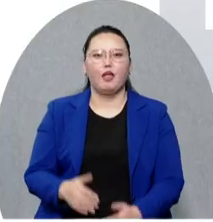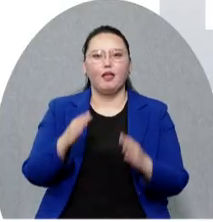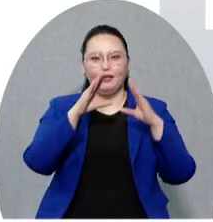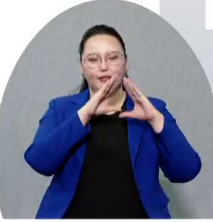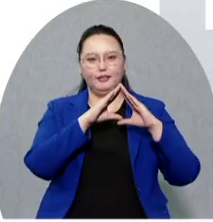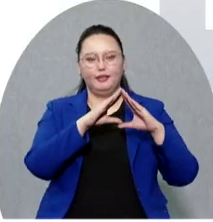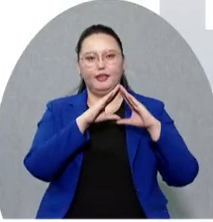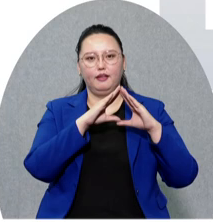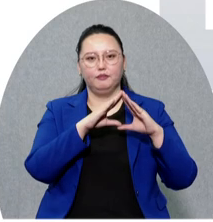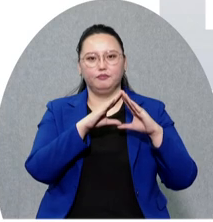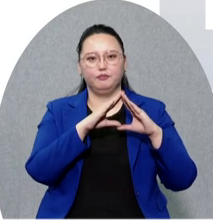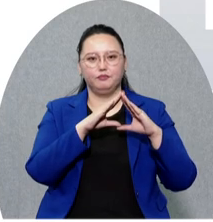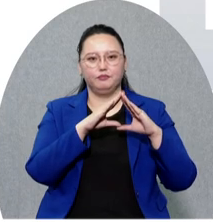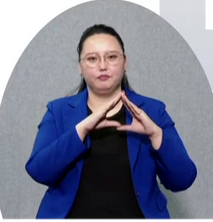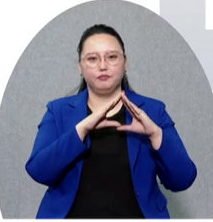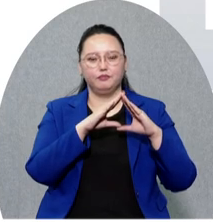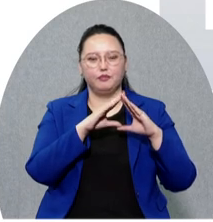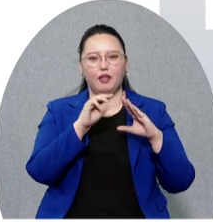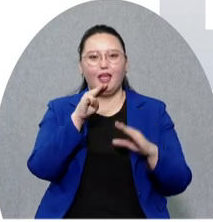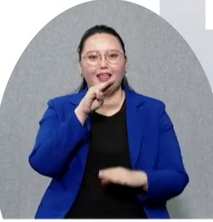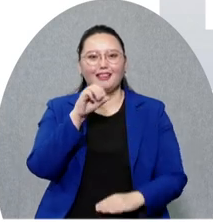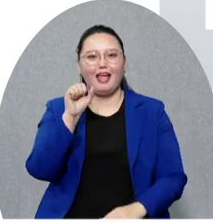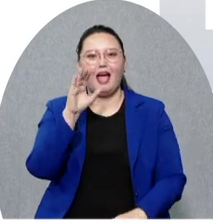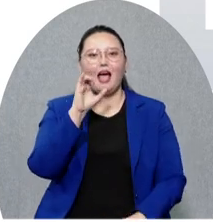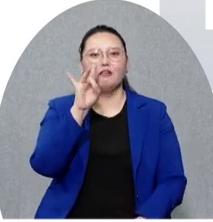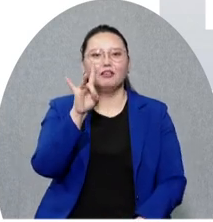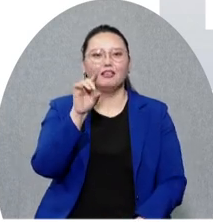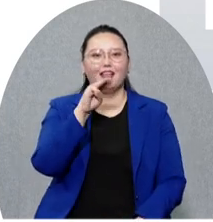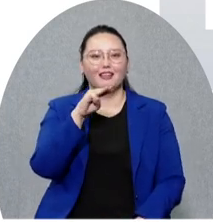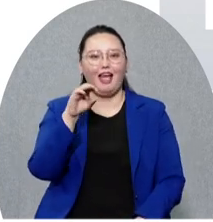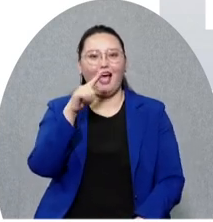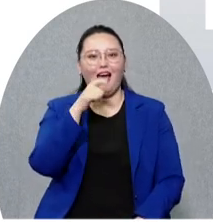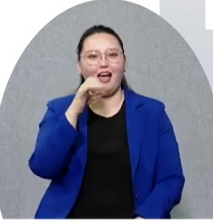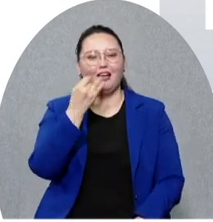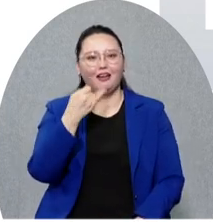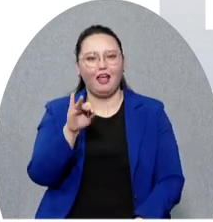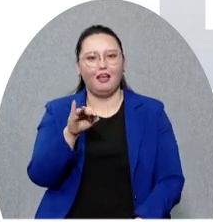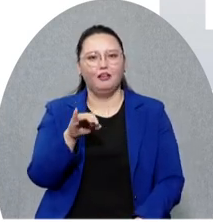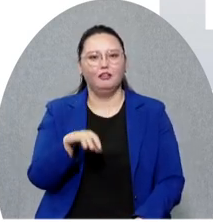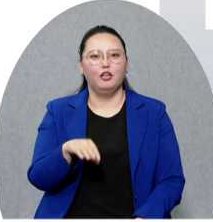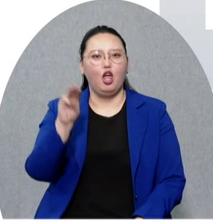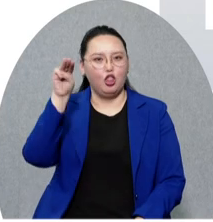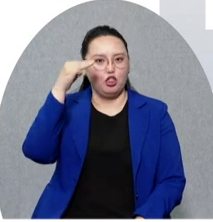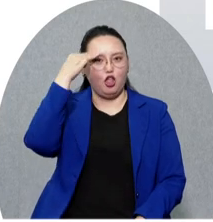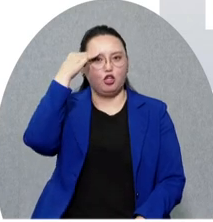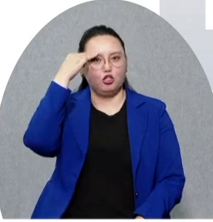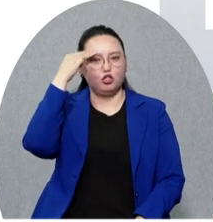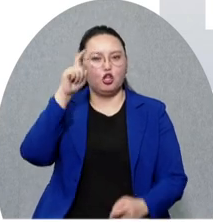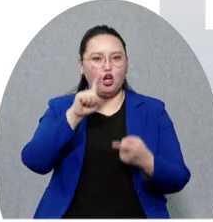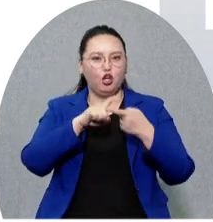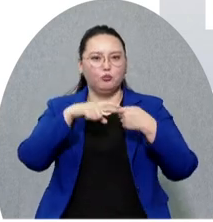За гэрийн даалгавраа энэ тааврыг таагаад тодхон холбохын нөхцөлтэй 3 үйл үг